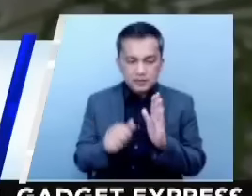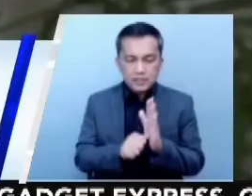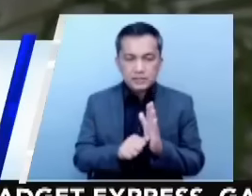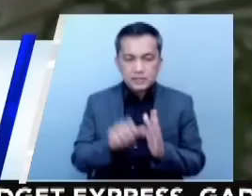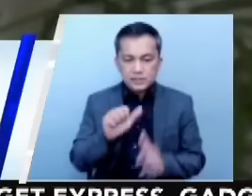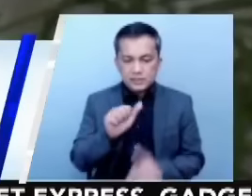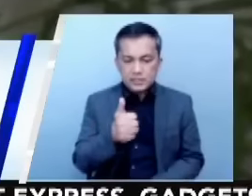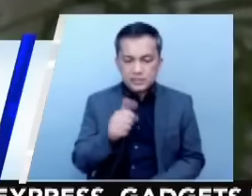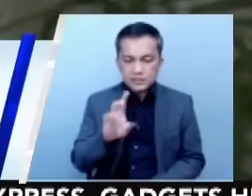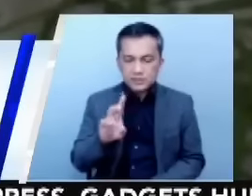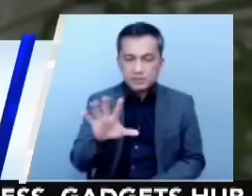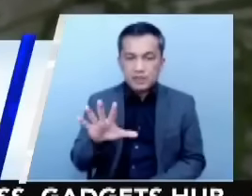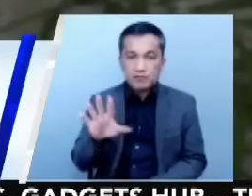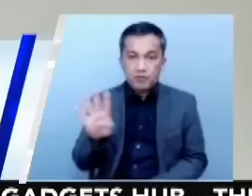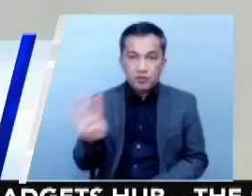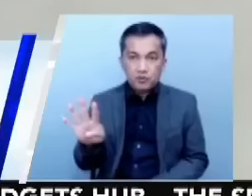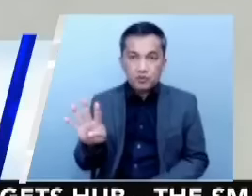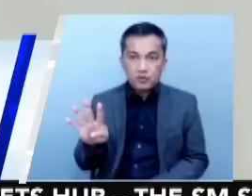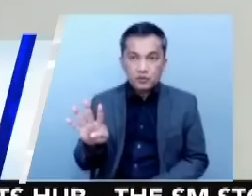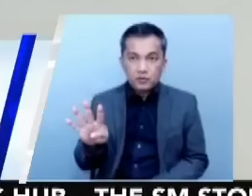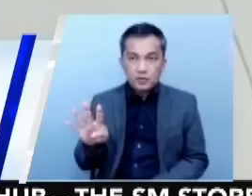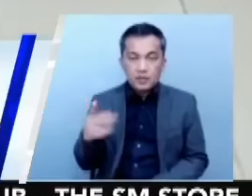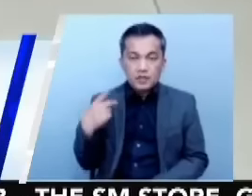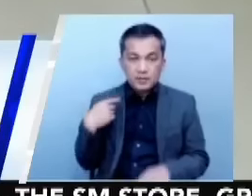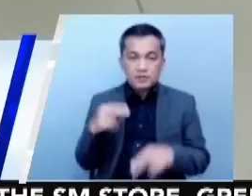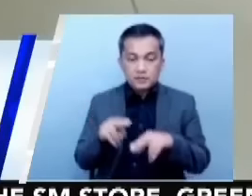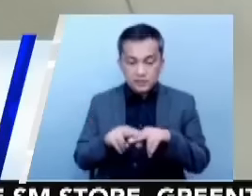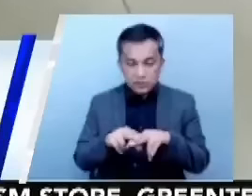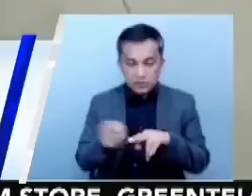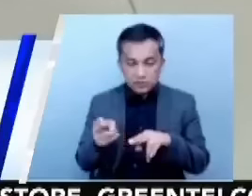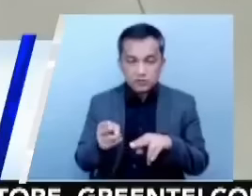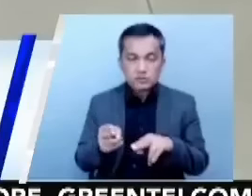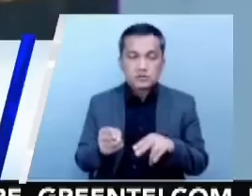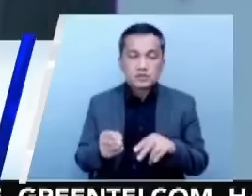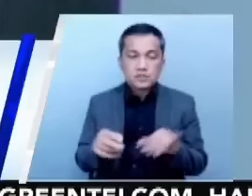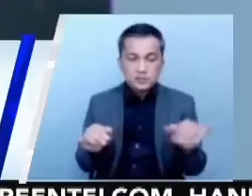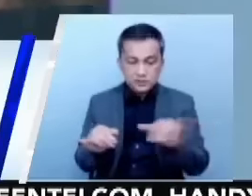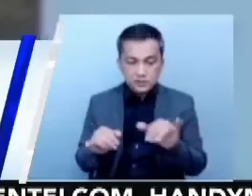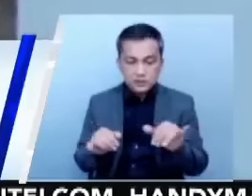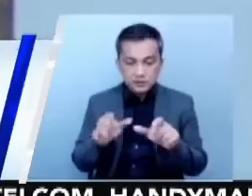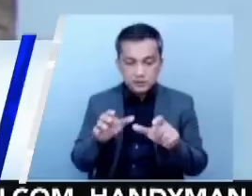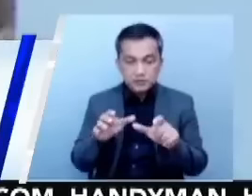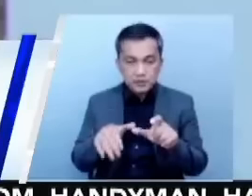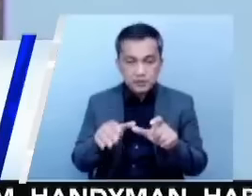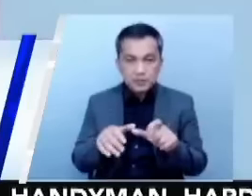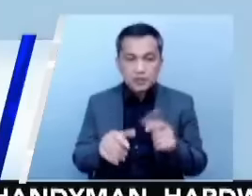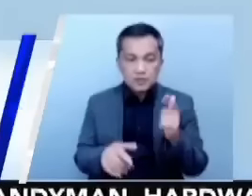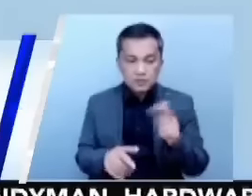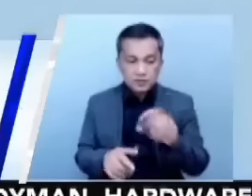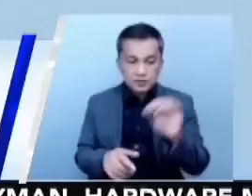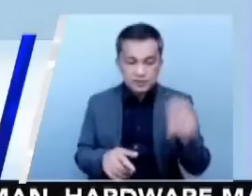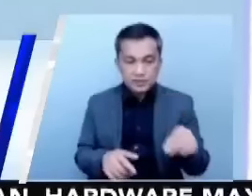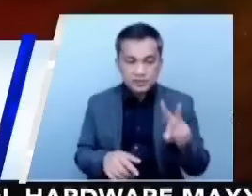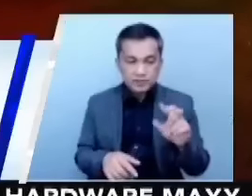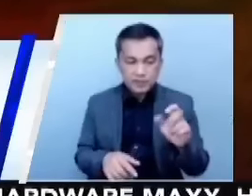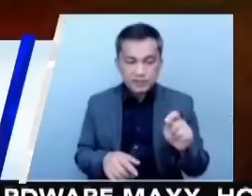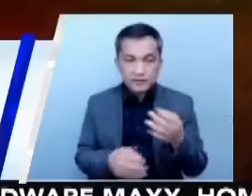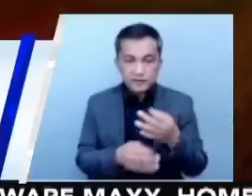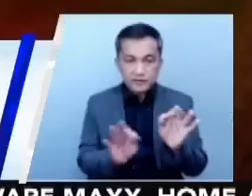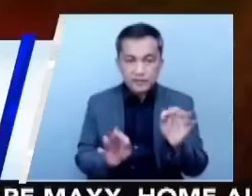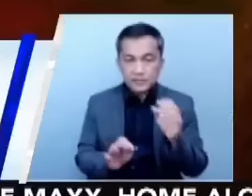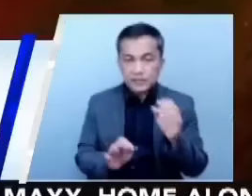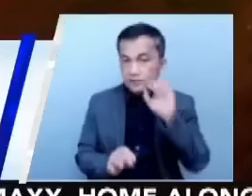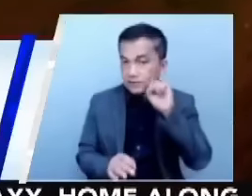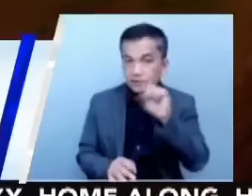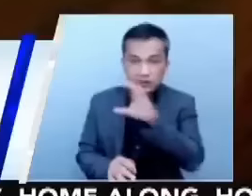na merong discount. Tulad sa PWD, may 20% discount at VAT exemption din ng mga senior citizen.